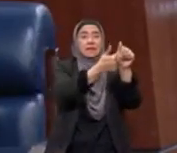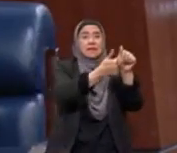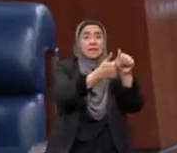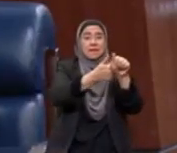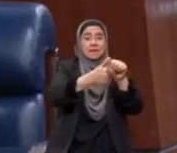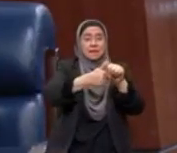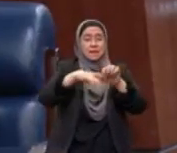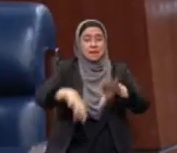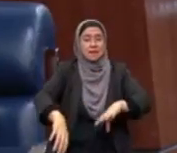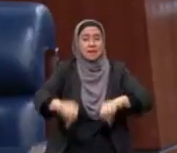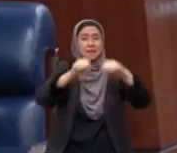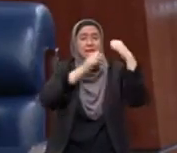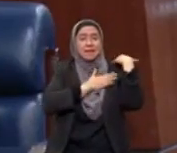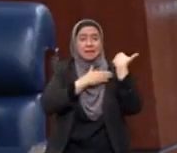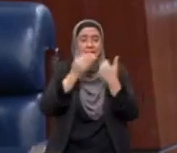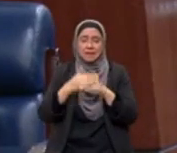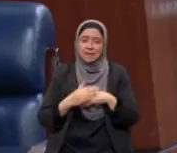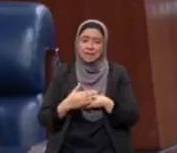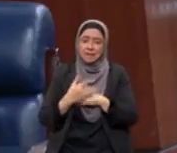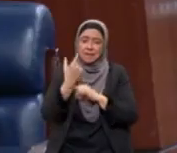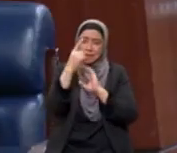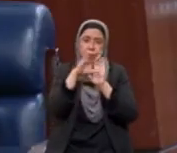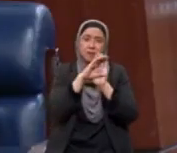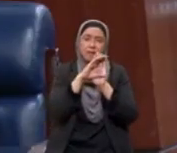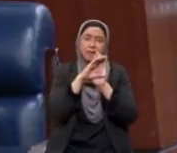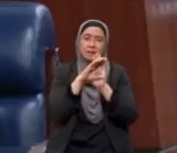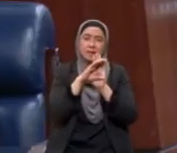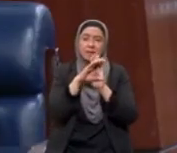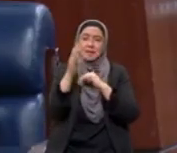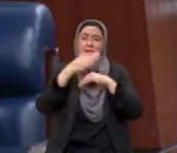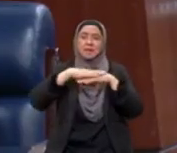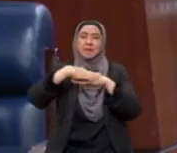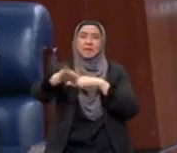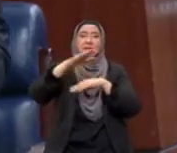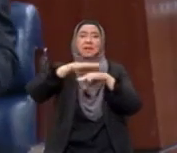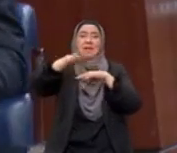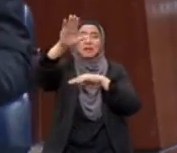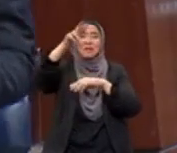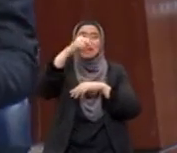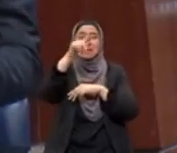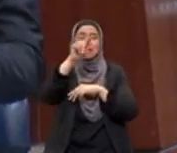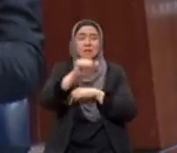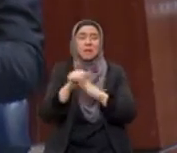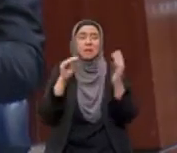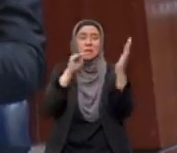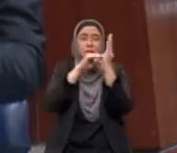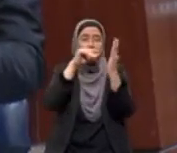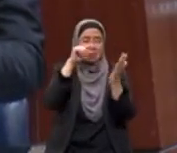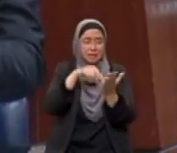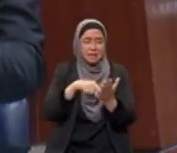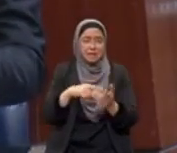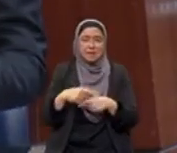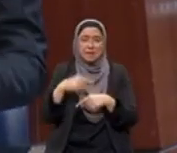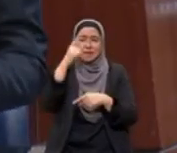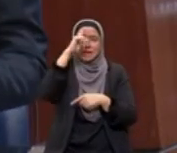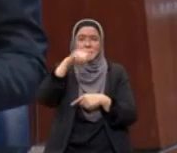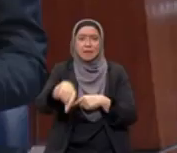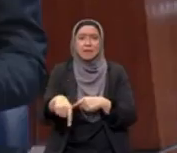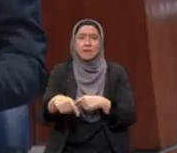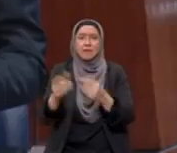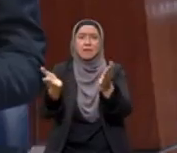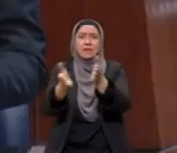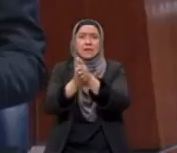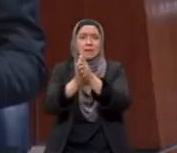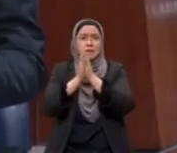selepas penghantaran nota bantahan ini dikemukakan terhadap tuntutan Cina di Laut